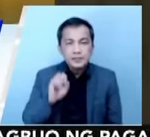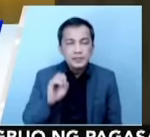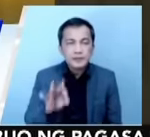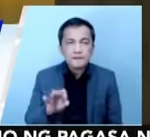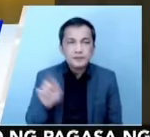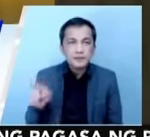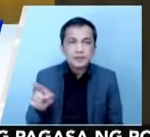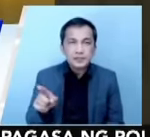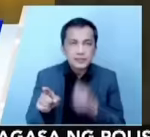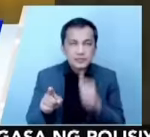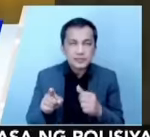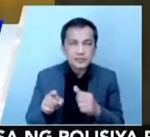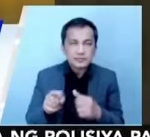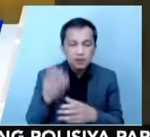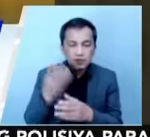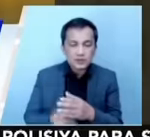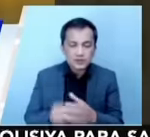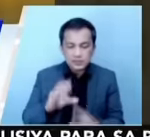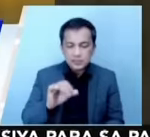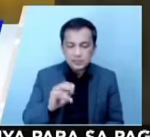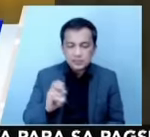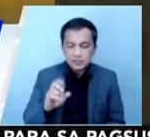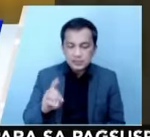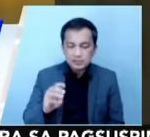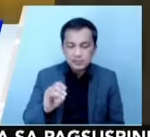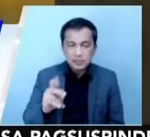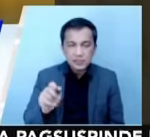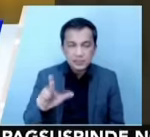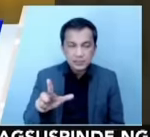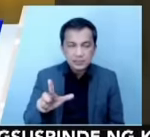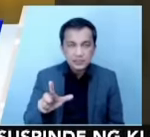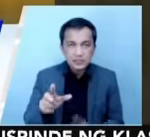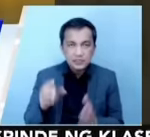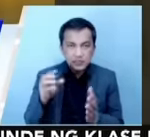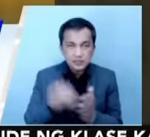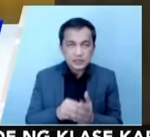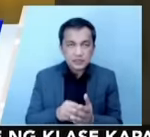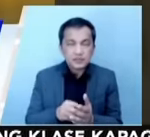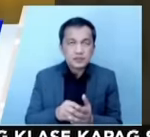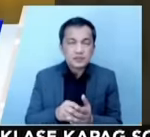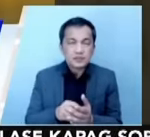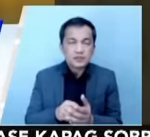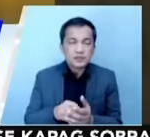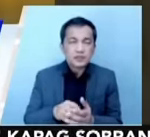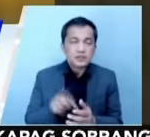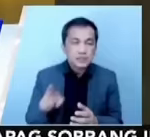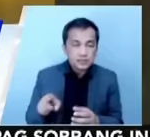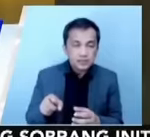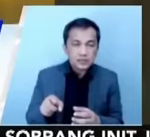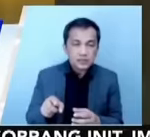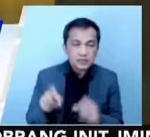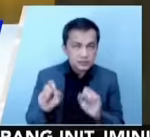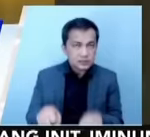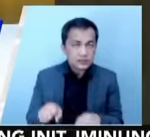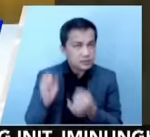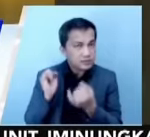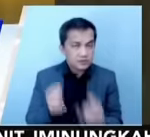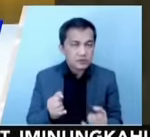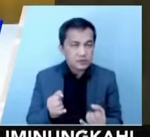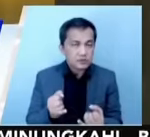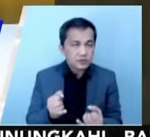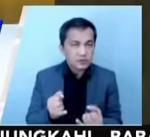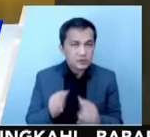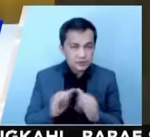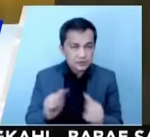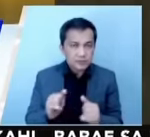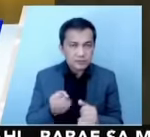canned mackerel, ang nakalagay dito for the canners, they can still import the same amount of